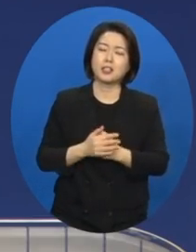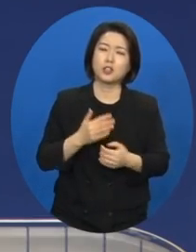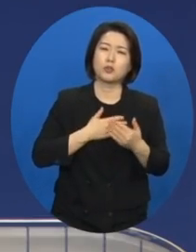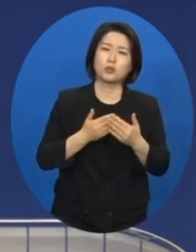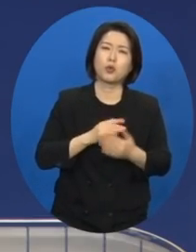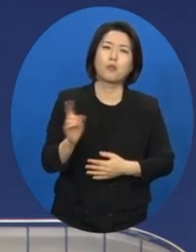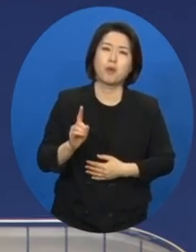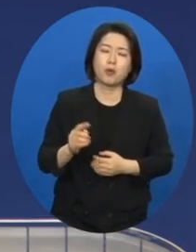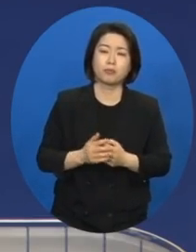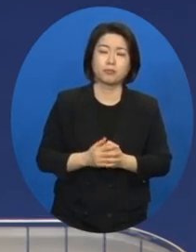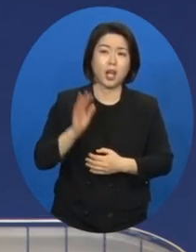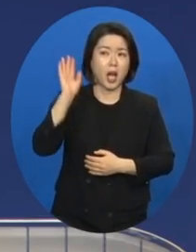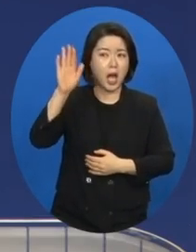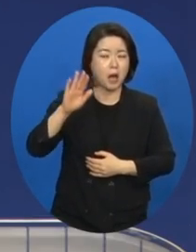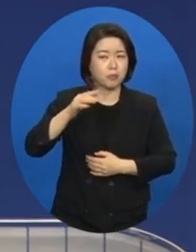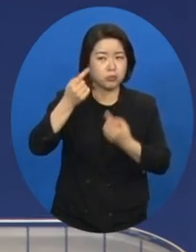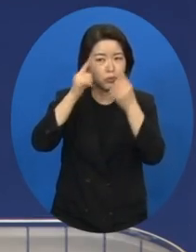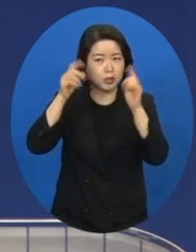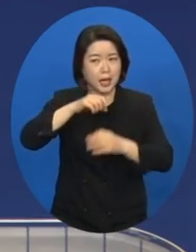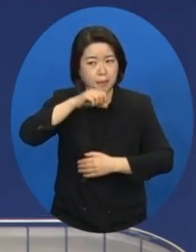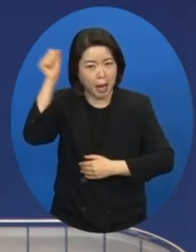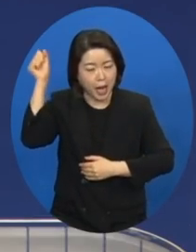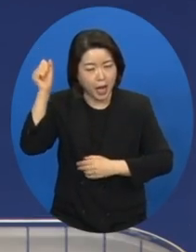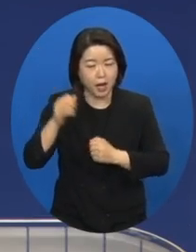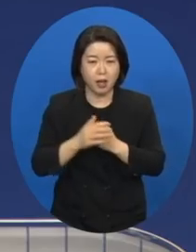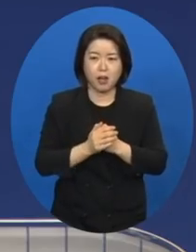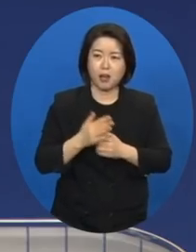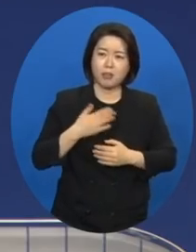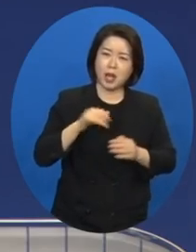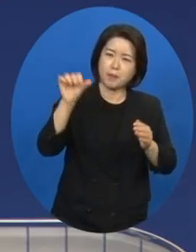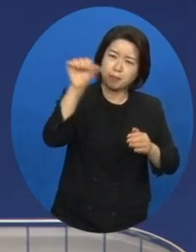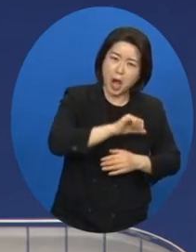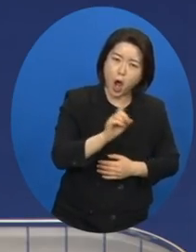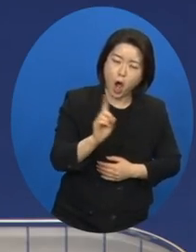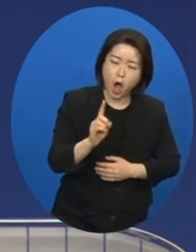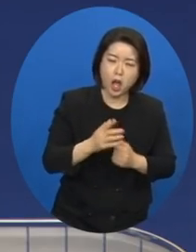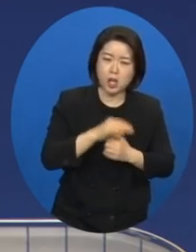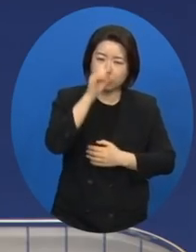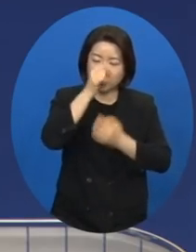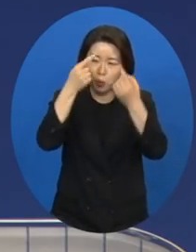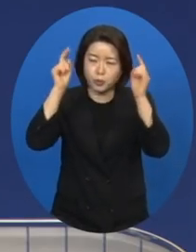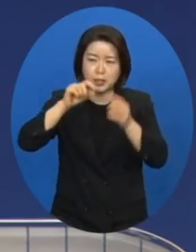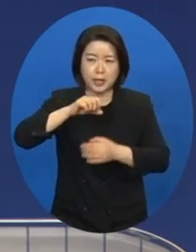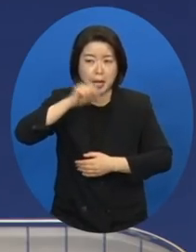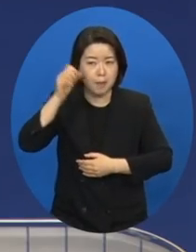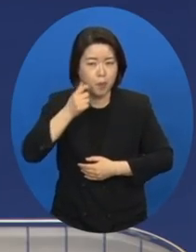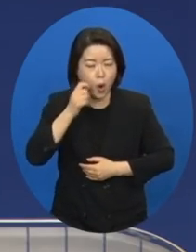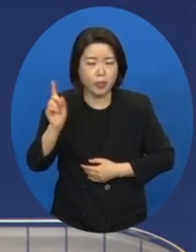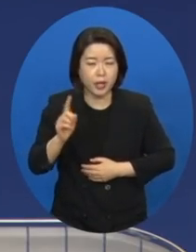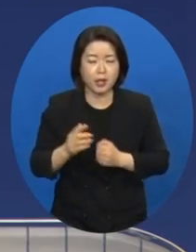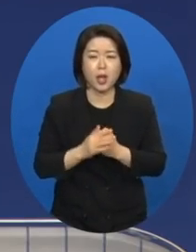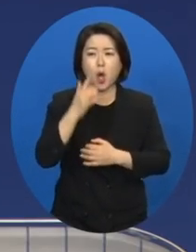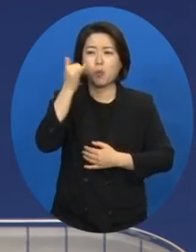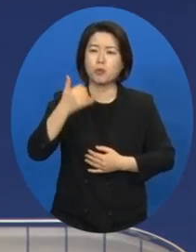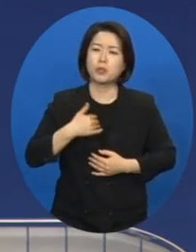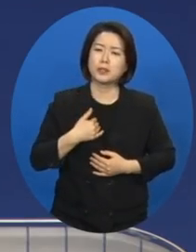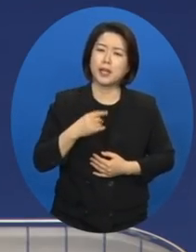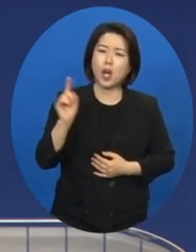과연 있을까? 떨어지면 어떡할까? 재수해야 되나? 좋은 대학 가지 못하면 어떡하나? 그러면 부모님은 나를 어떻게